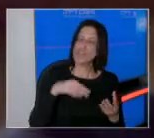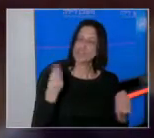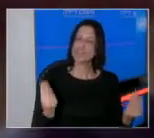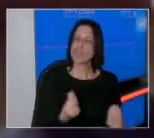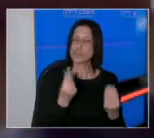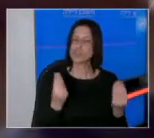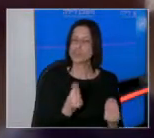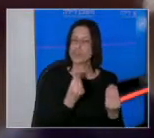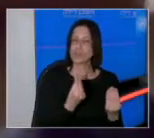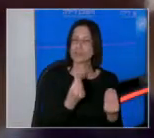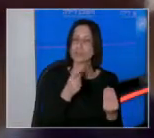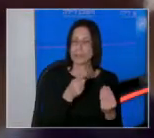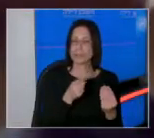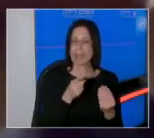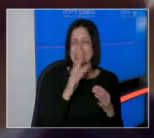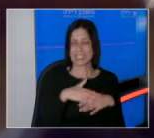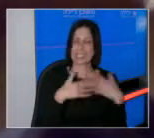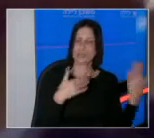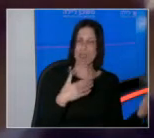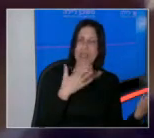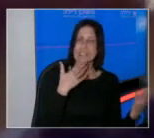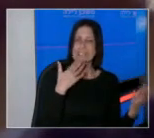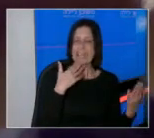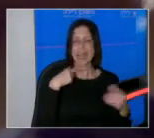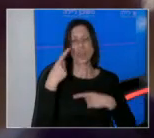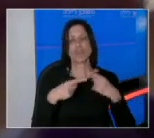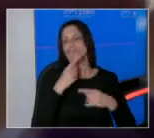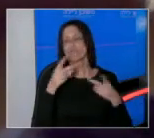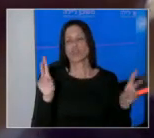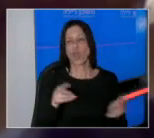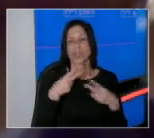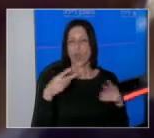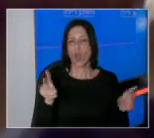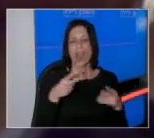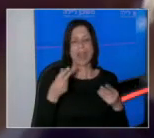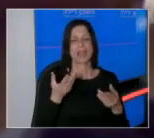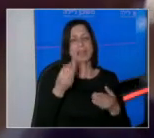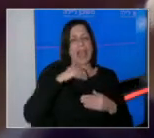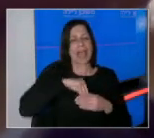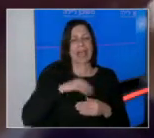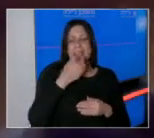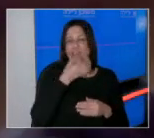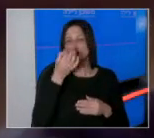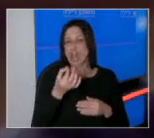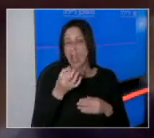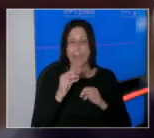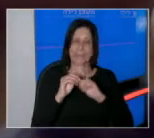ב-DNA של השמאל הישראלי לדורותיו, שלא מסוגל להכיל את השאלה המזרחית,